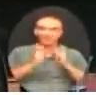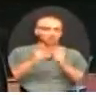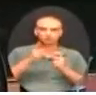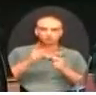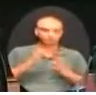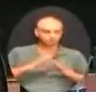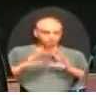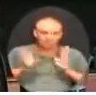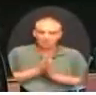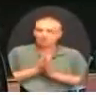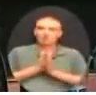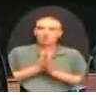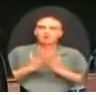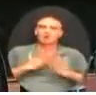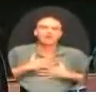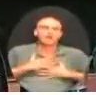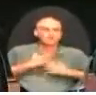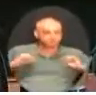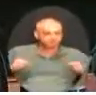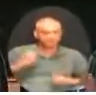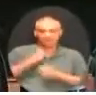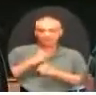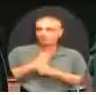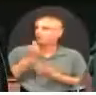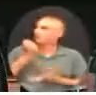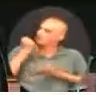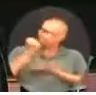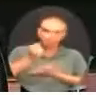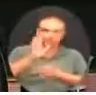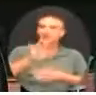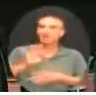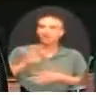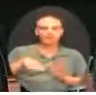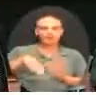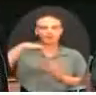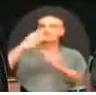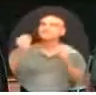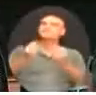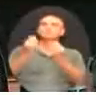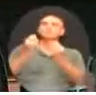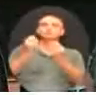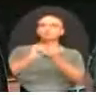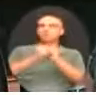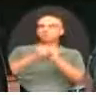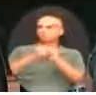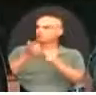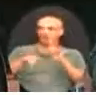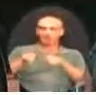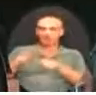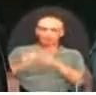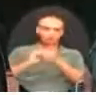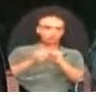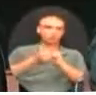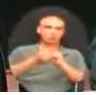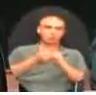אנשים ששמים את כל אהבתם, מרצם, עבודתם, הונם, על לגדל משהו, או בין אם זה בעלי חיים